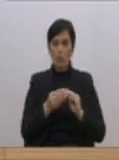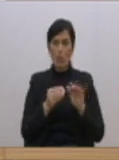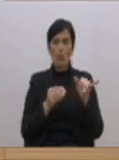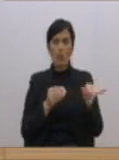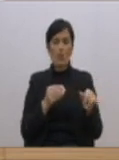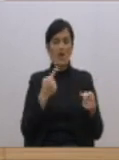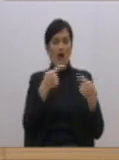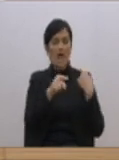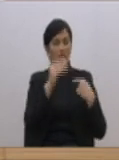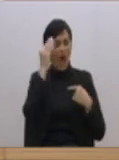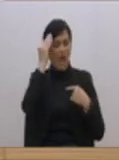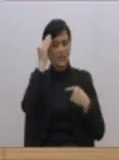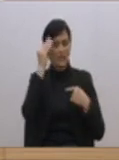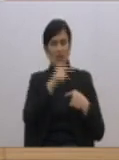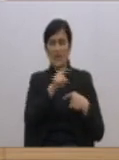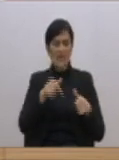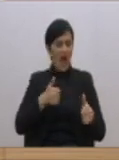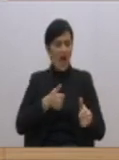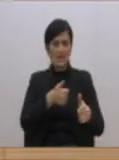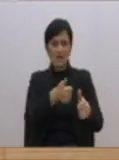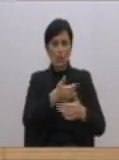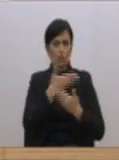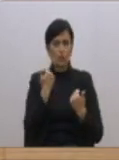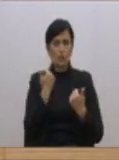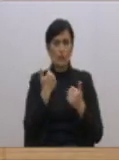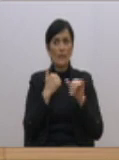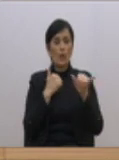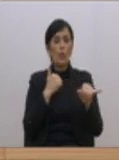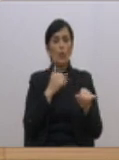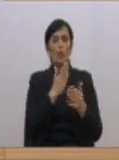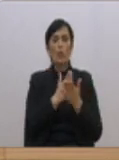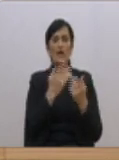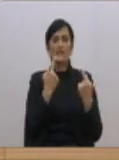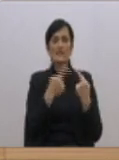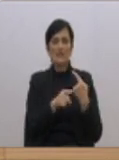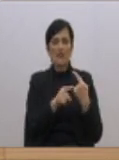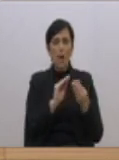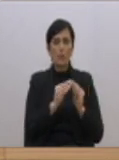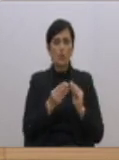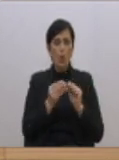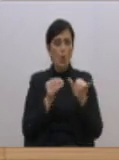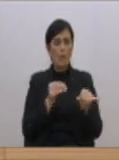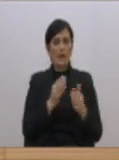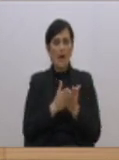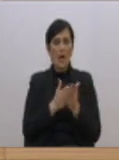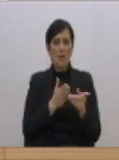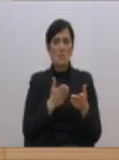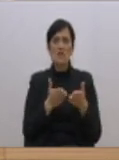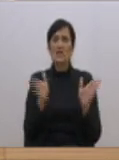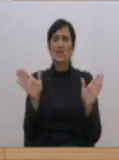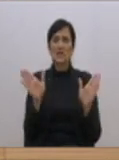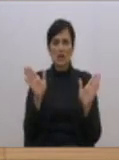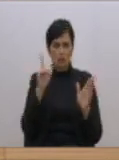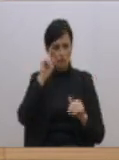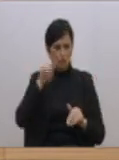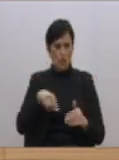gânsul bule, azris gâm, mutarauin, arau zars de unis. Mas aks, cu probleme bie, romelitz, ghiat, sajero, taris,